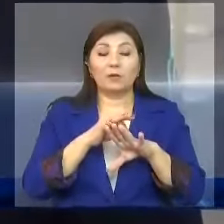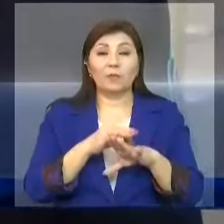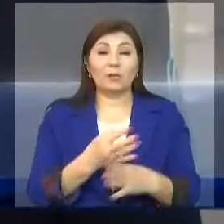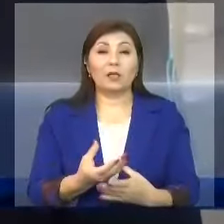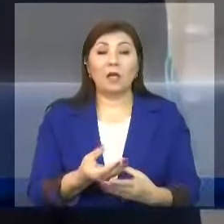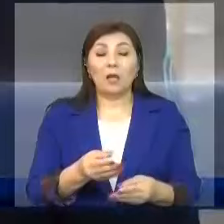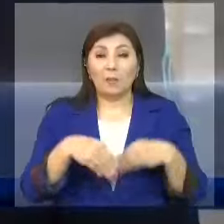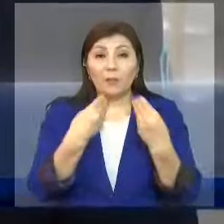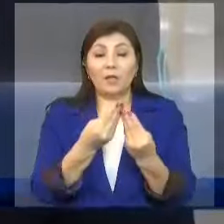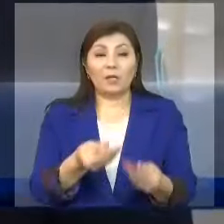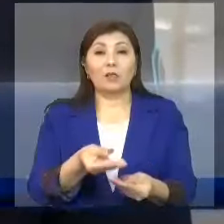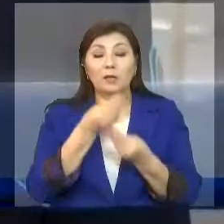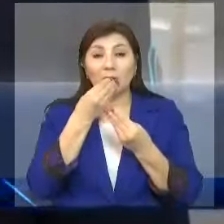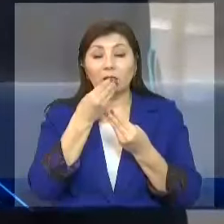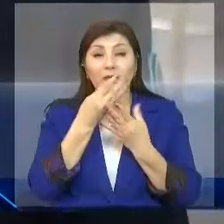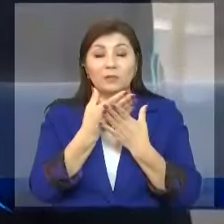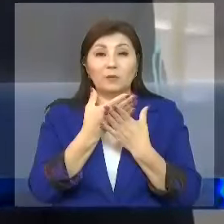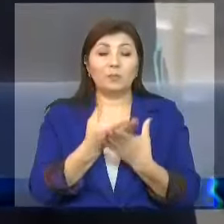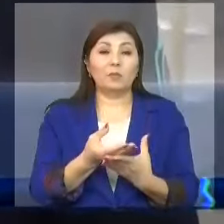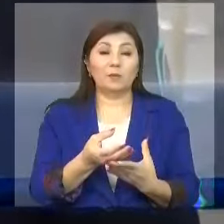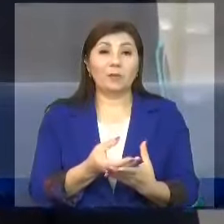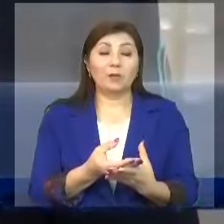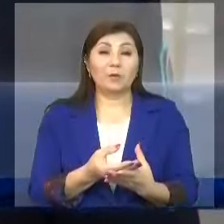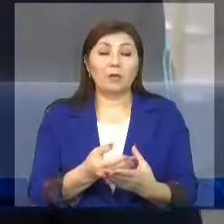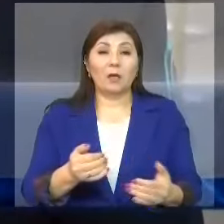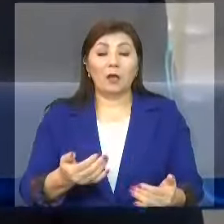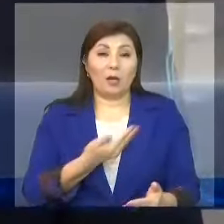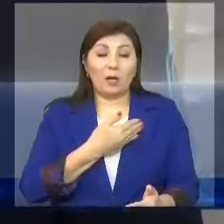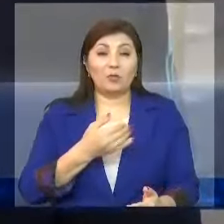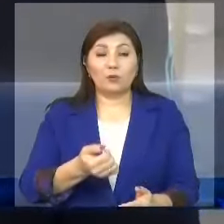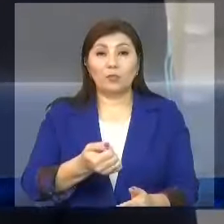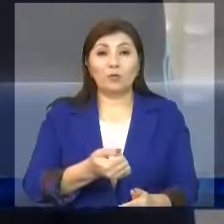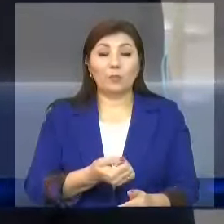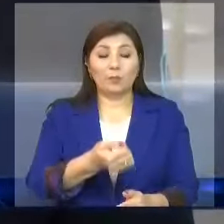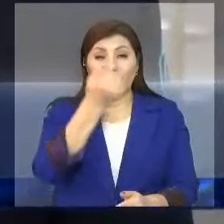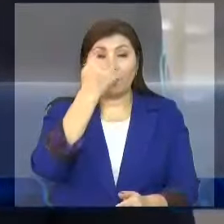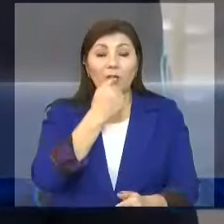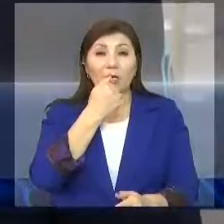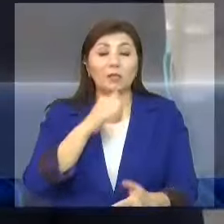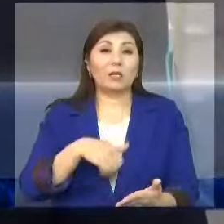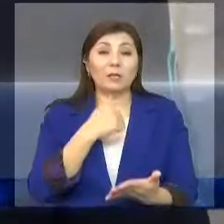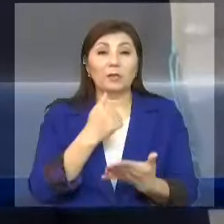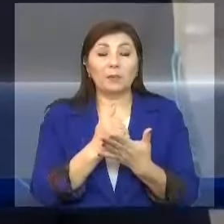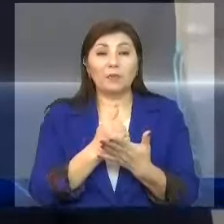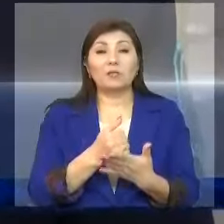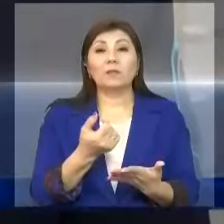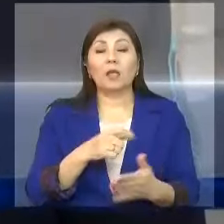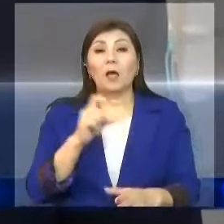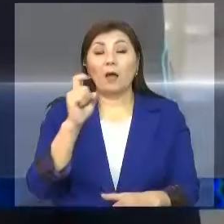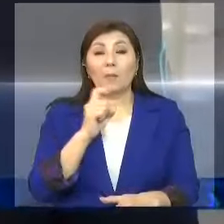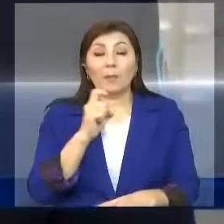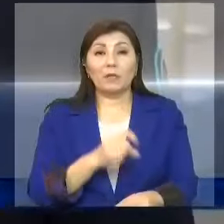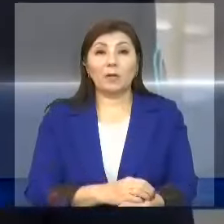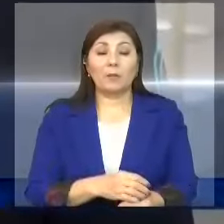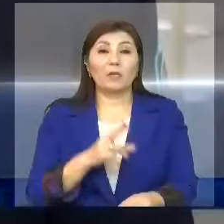горячее питание. Также хотелось бы поблагодарить акима, также хозяина кемпинга «Нурай», который